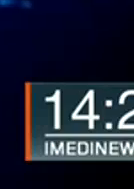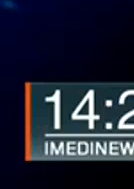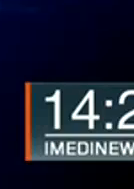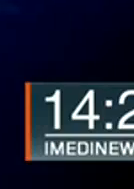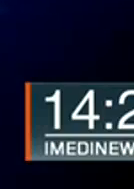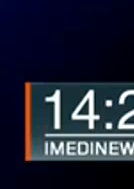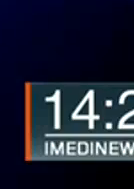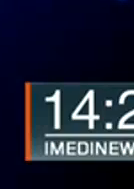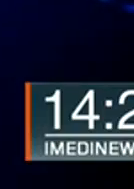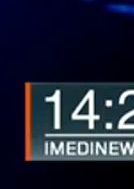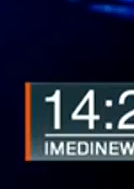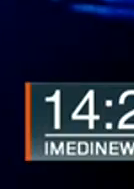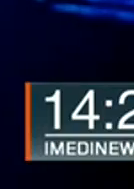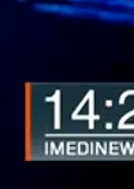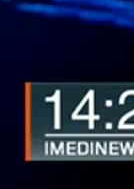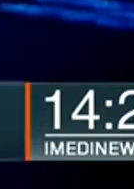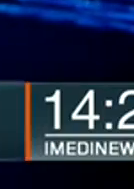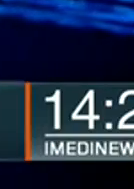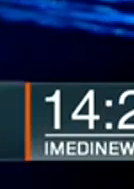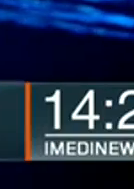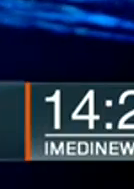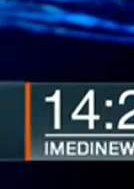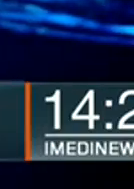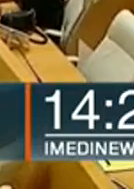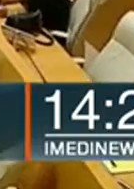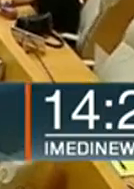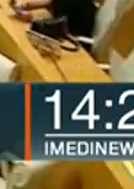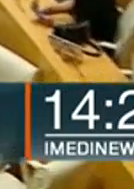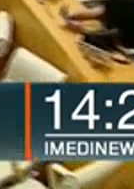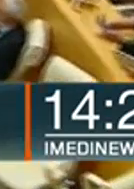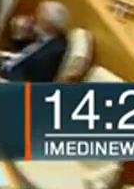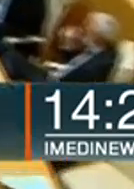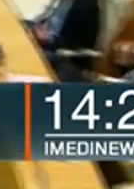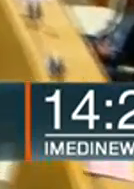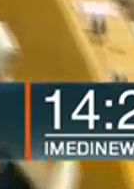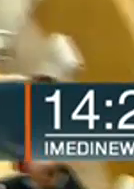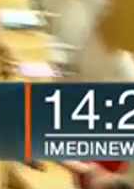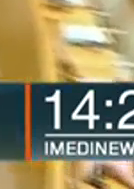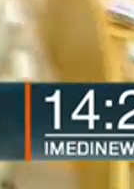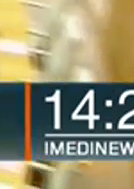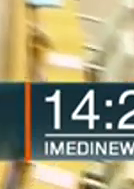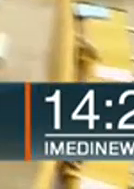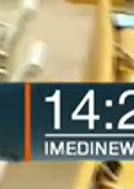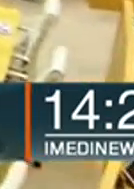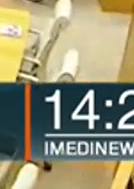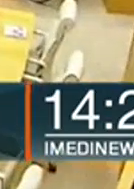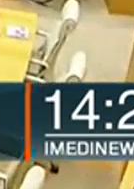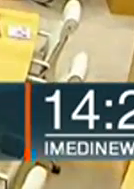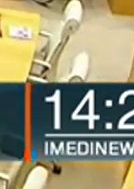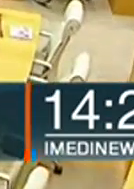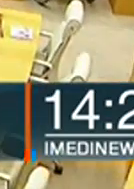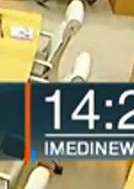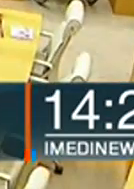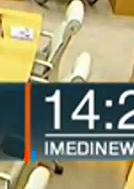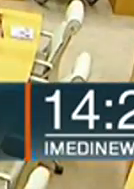Parlamentმა უკვე დაამტკიცა კანონი პირბადის სავალდებულოდ ტარებაზე, რაც იმას ნიშნავს, რომ ძალაში შედის ახალი სანქციები დახურულ სივრცეში ნიღბის